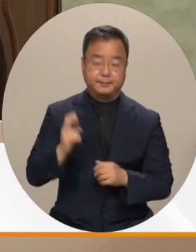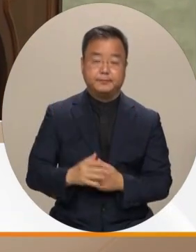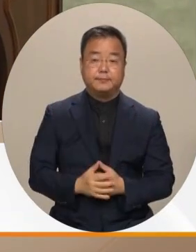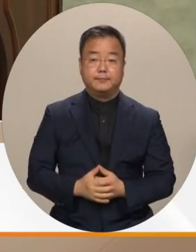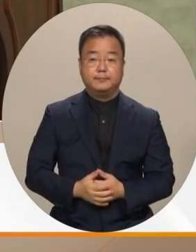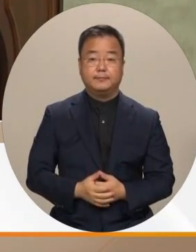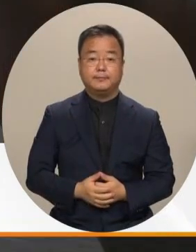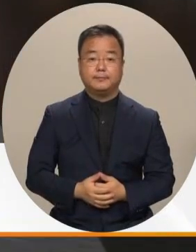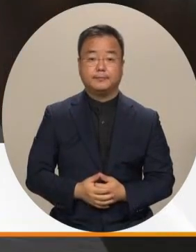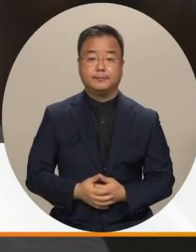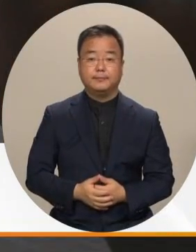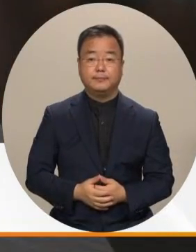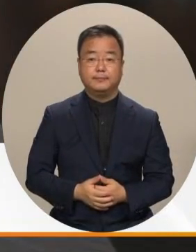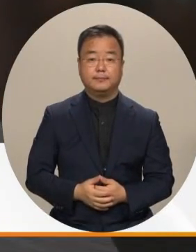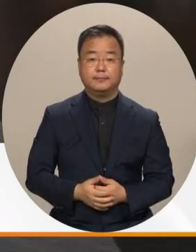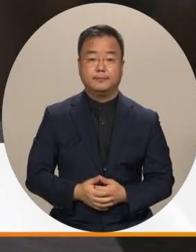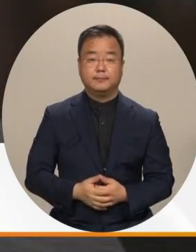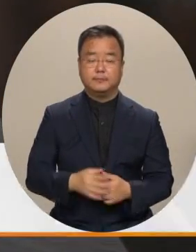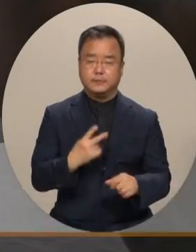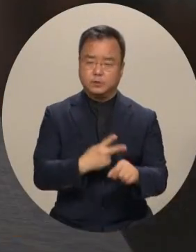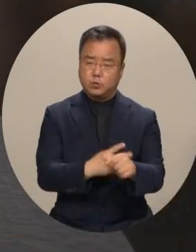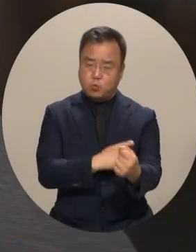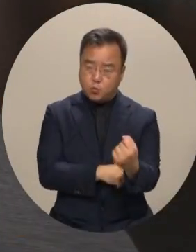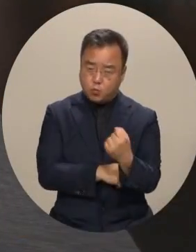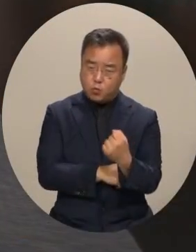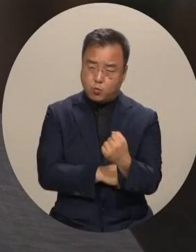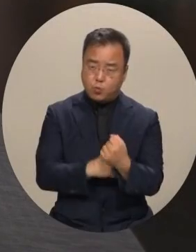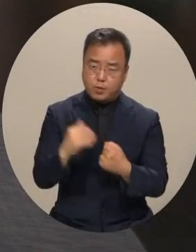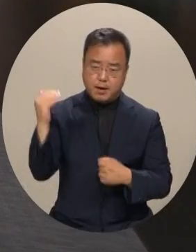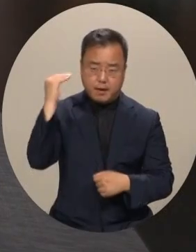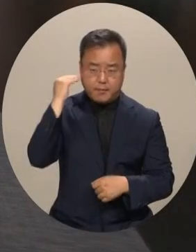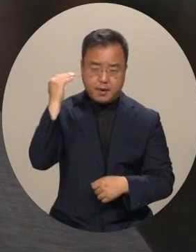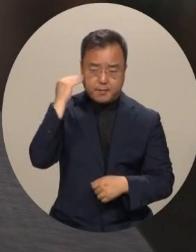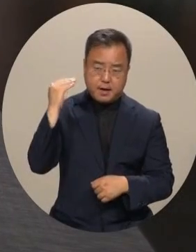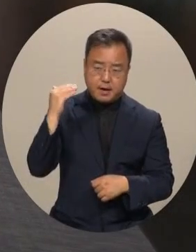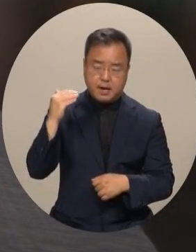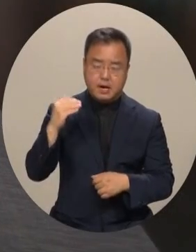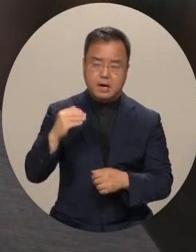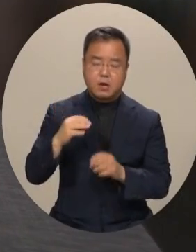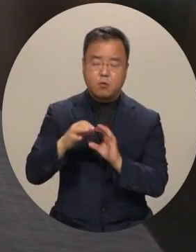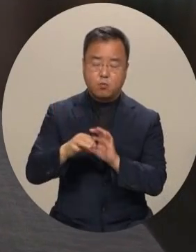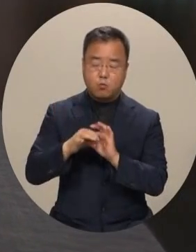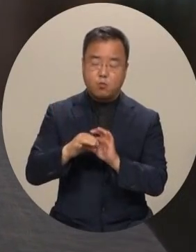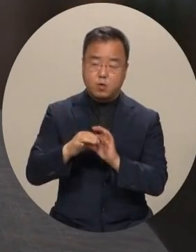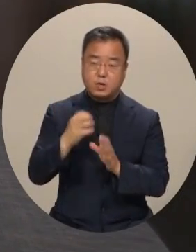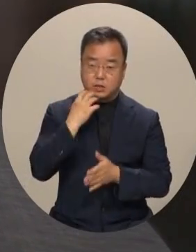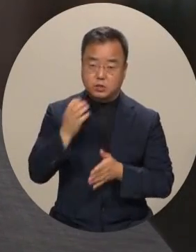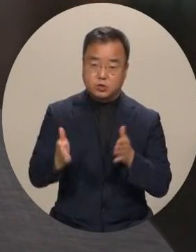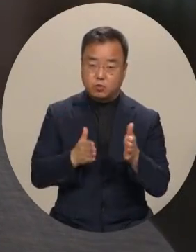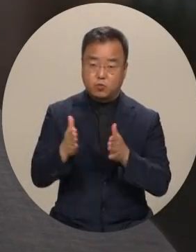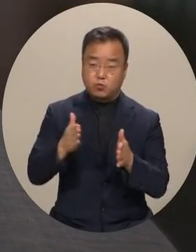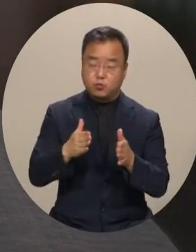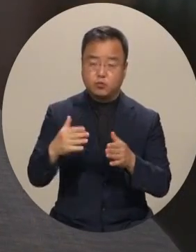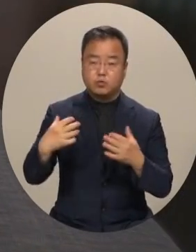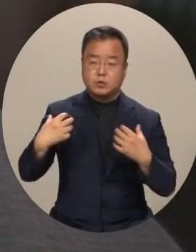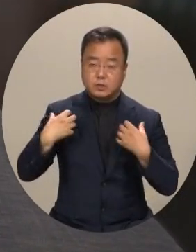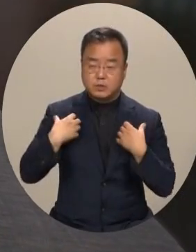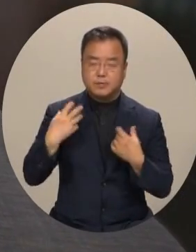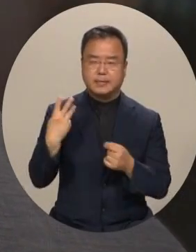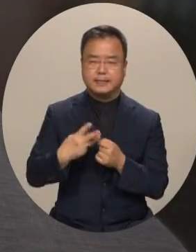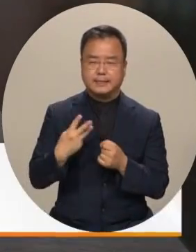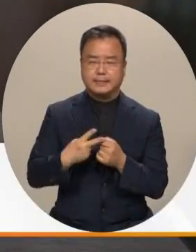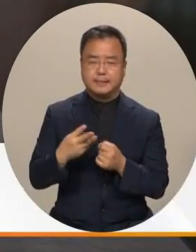보입니다네 이게 결국이 교권 치매 이슈고 관련이 있다 보니까 경기도 교육청에서는 또 제 3의 길 학교